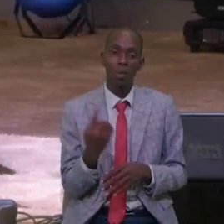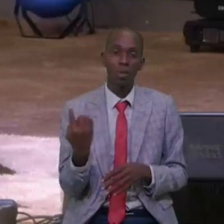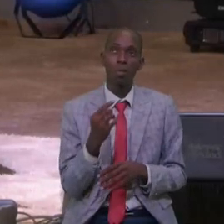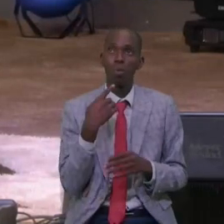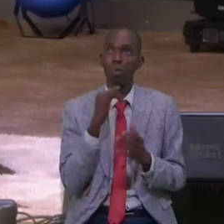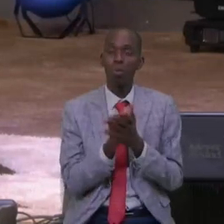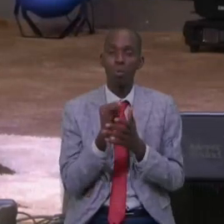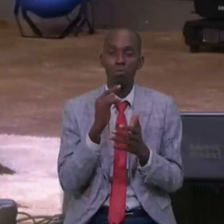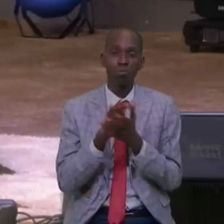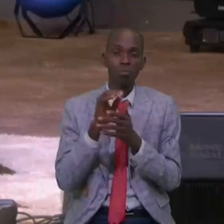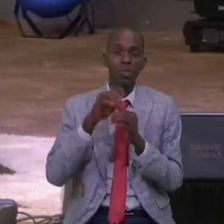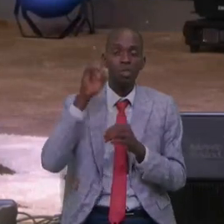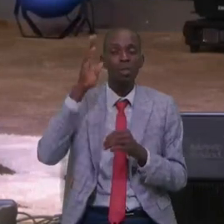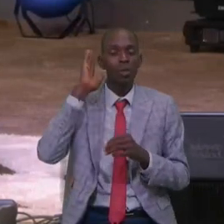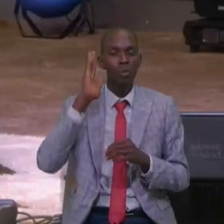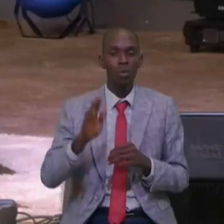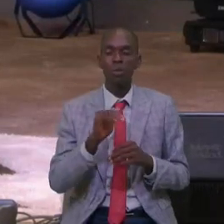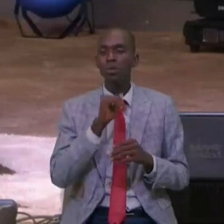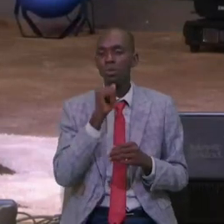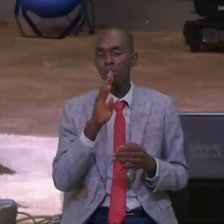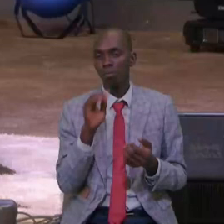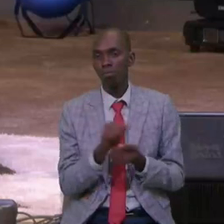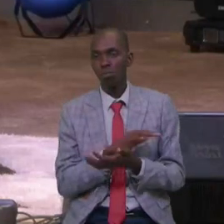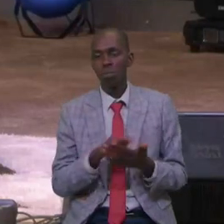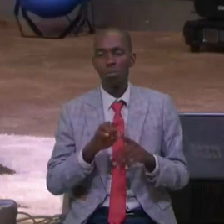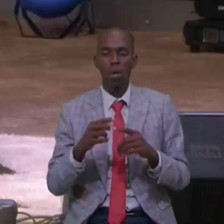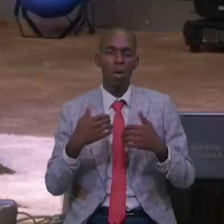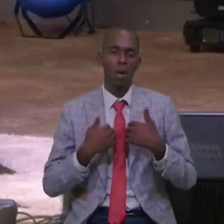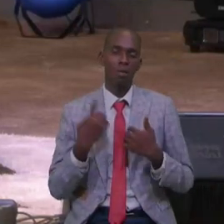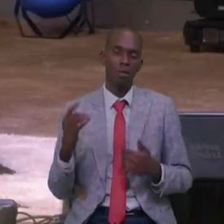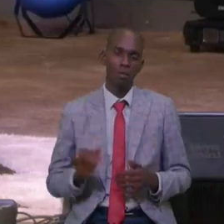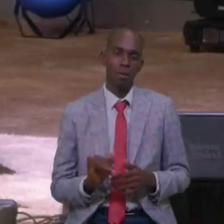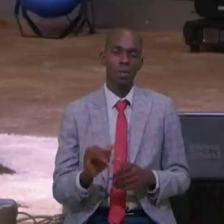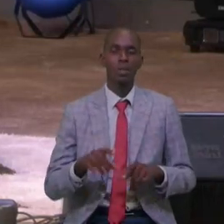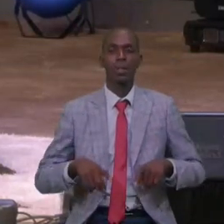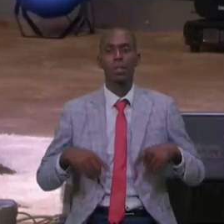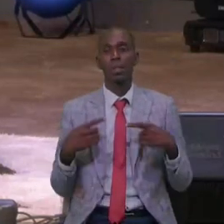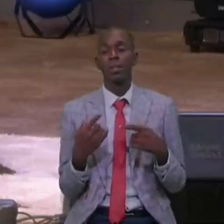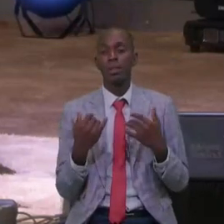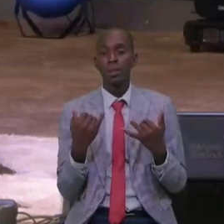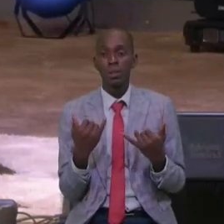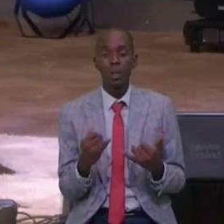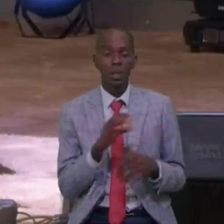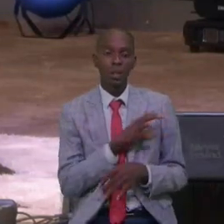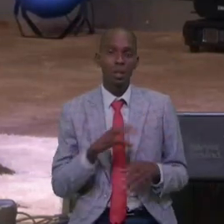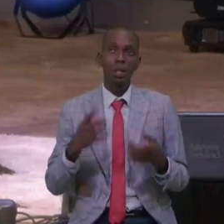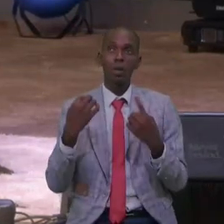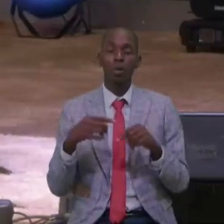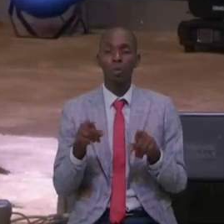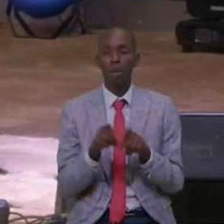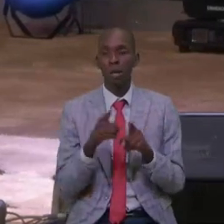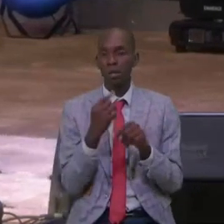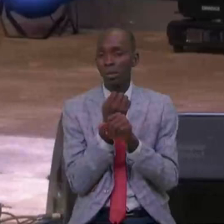vie éternelle. Il est venu la première fois en tant que sauveur, mais maintenant il reviendra la deuxième